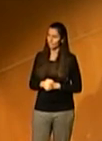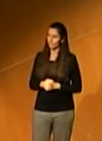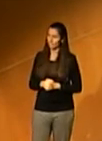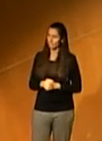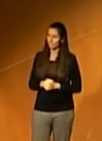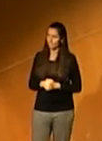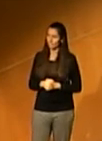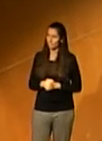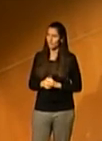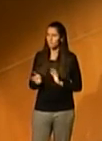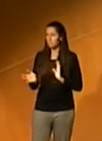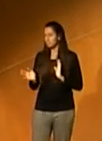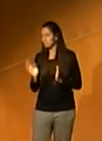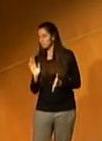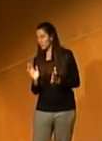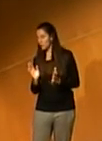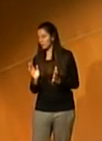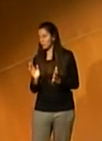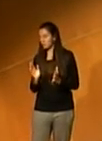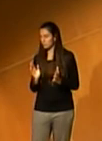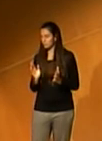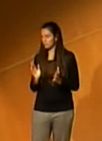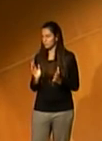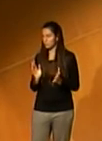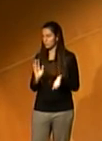Du coup, peut-être